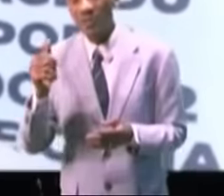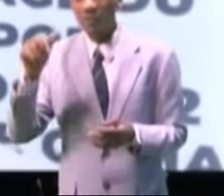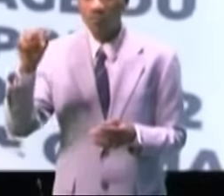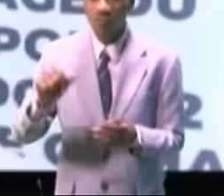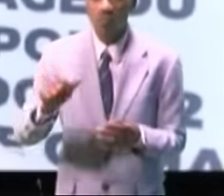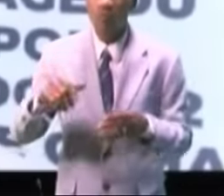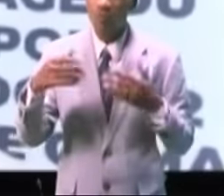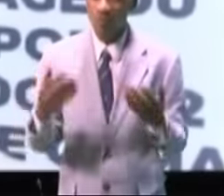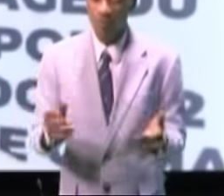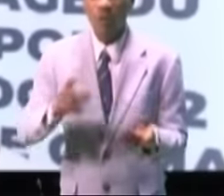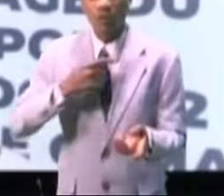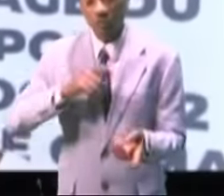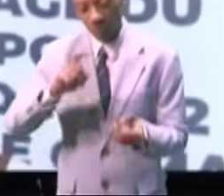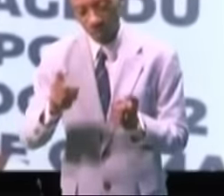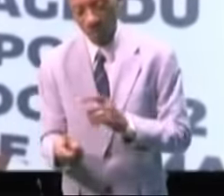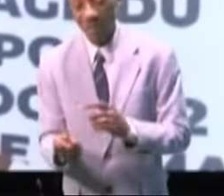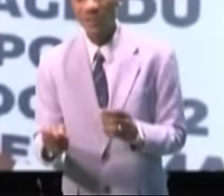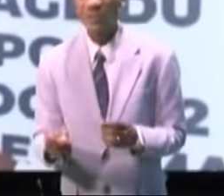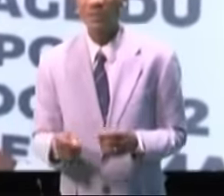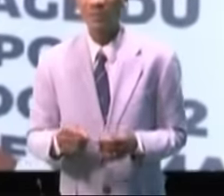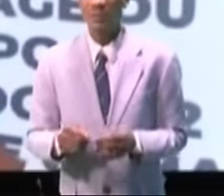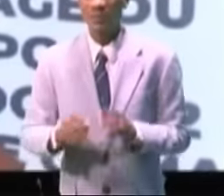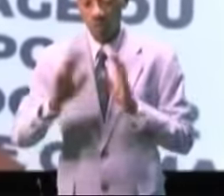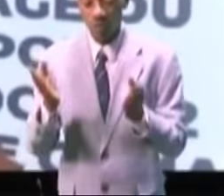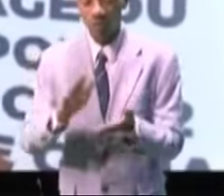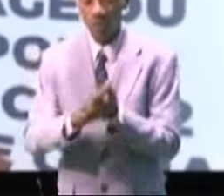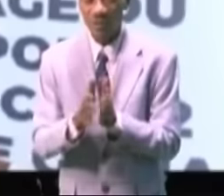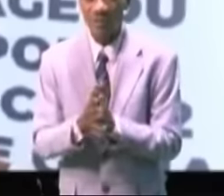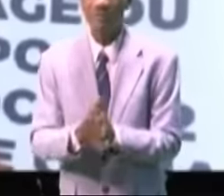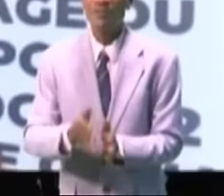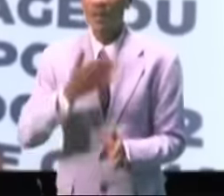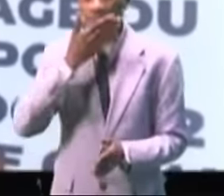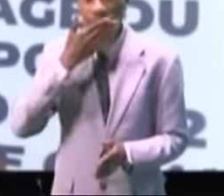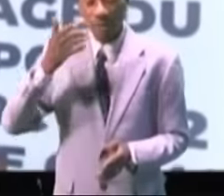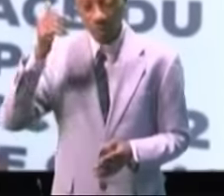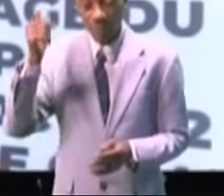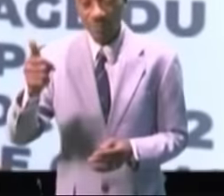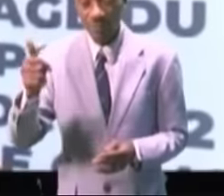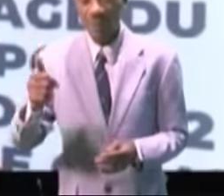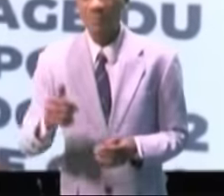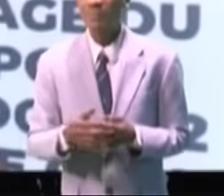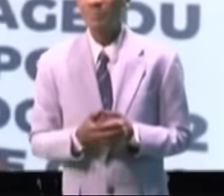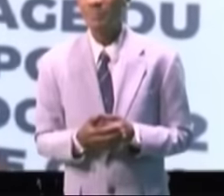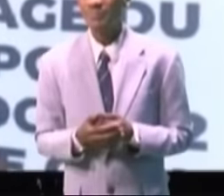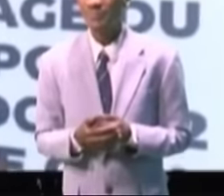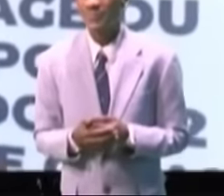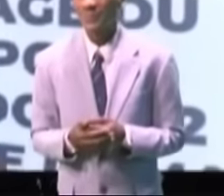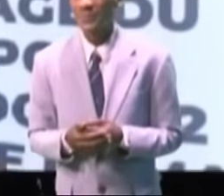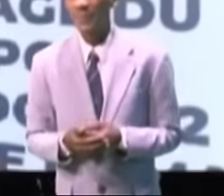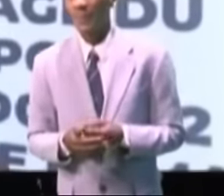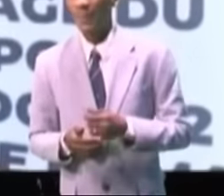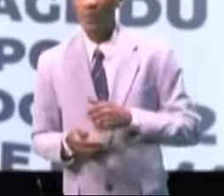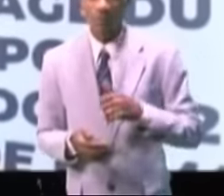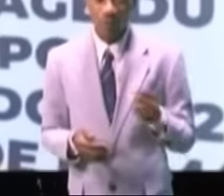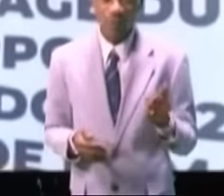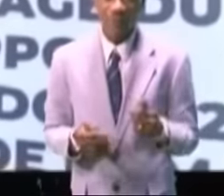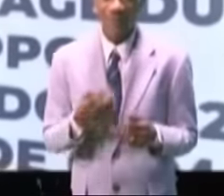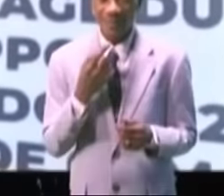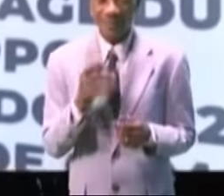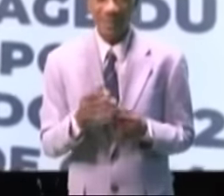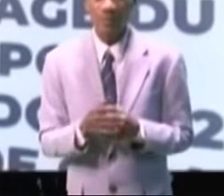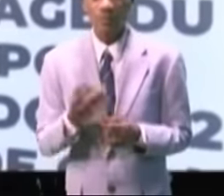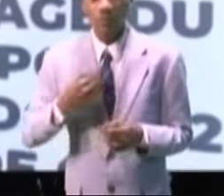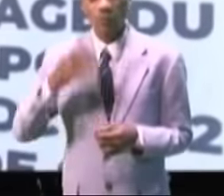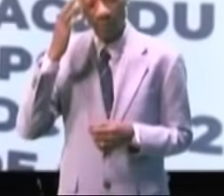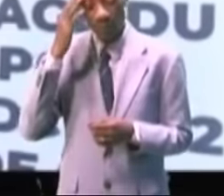d'améliorer ces cadrages qui ont été établis sur base des données récoltées sur terrain et nous pensons que dans les jours à